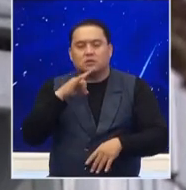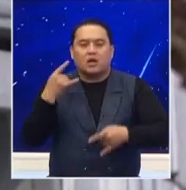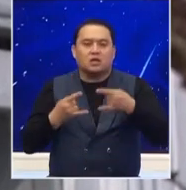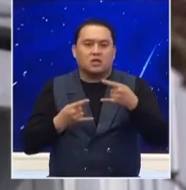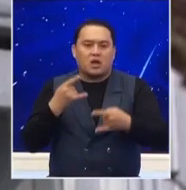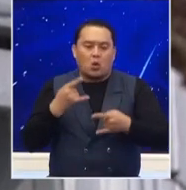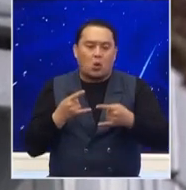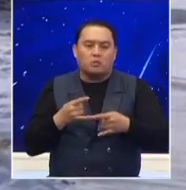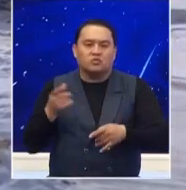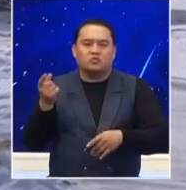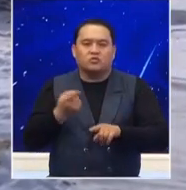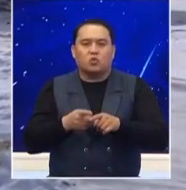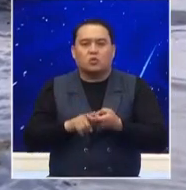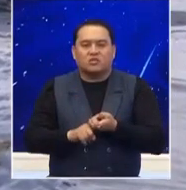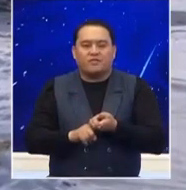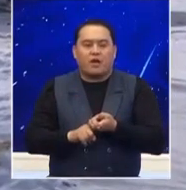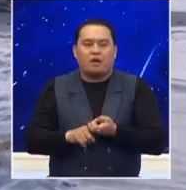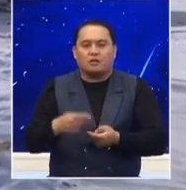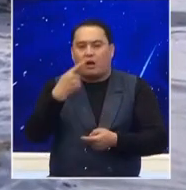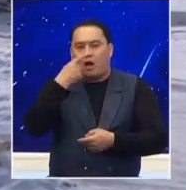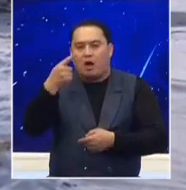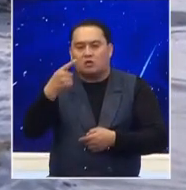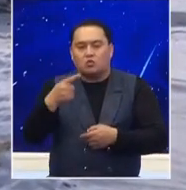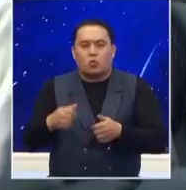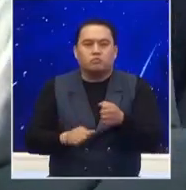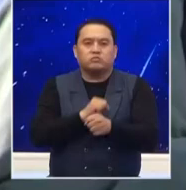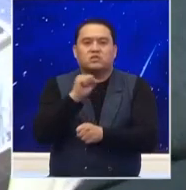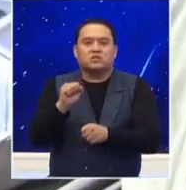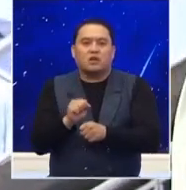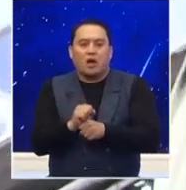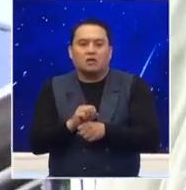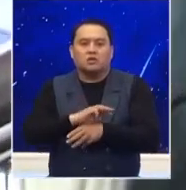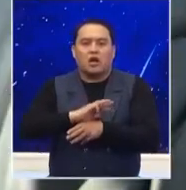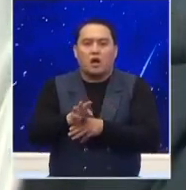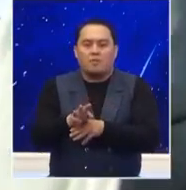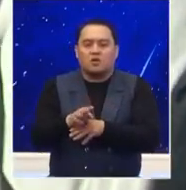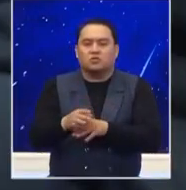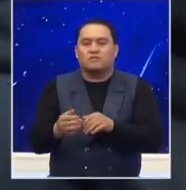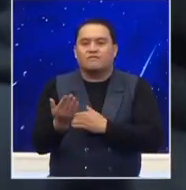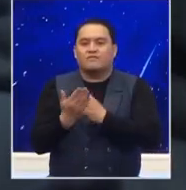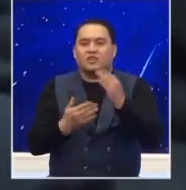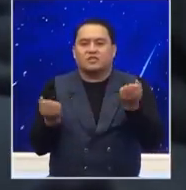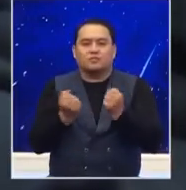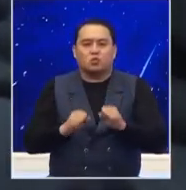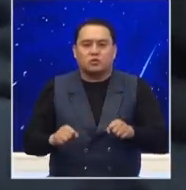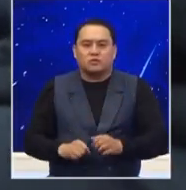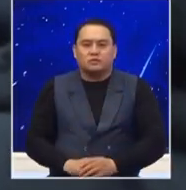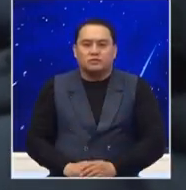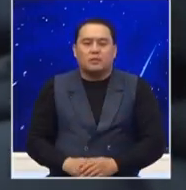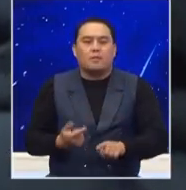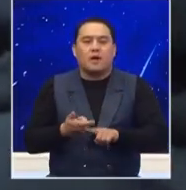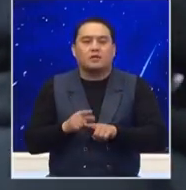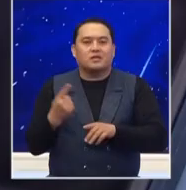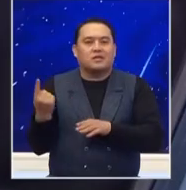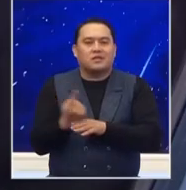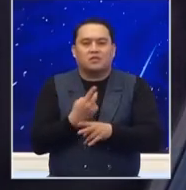видят в расположении населенного пункта вдали от базовой станции, обеспечивающей население высококачественным интернетом. Потому